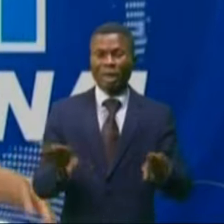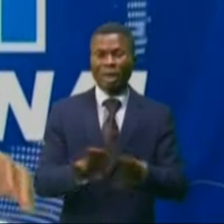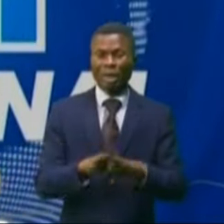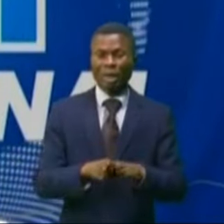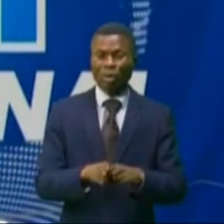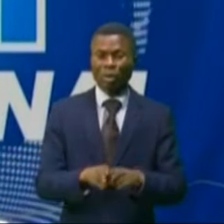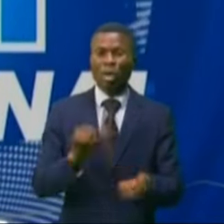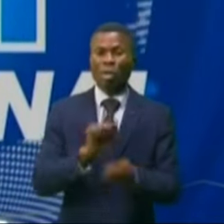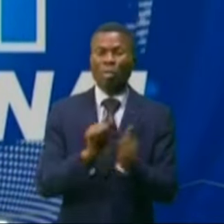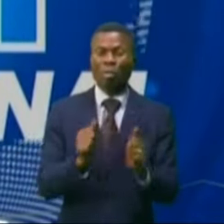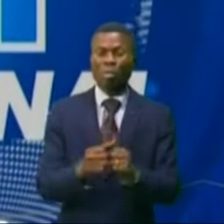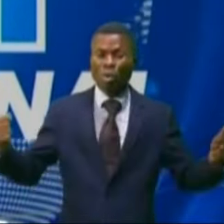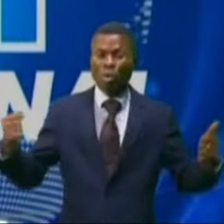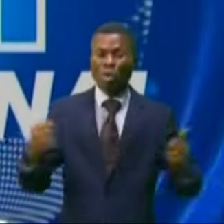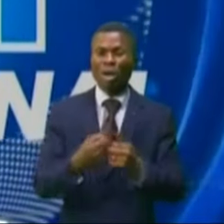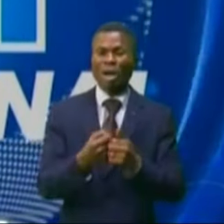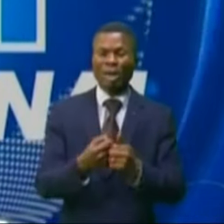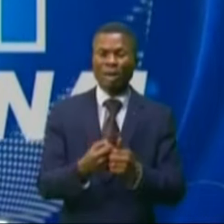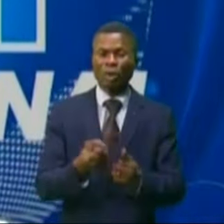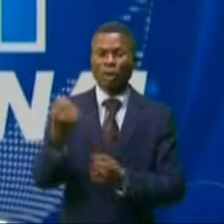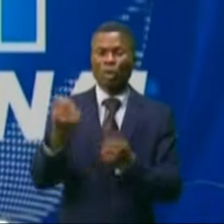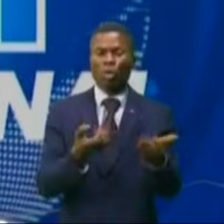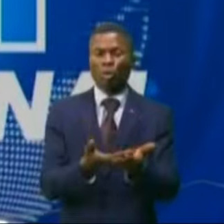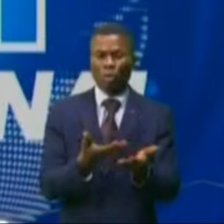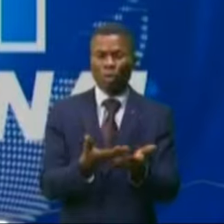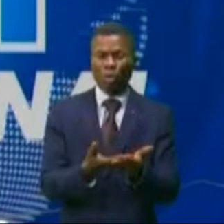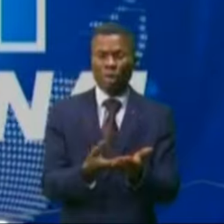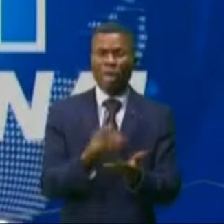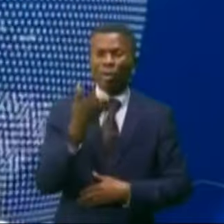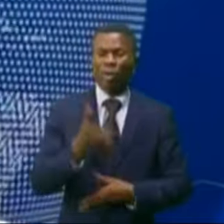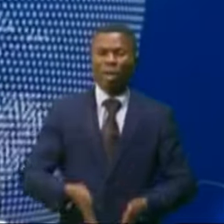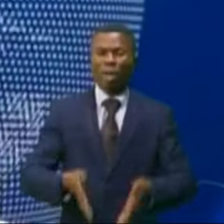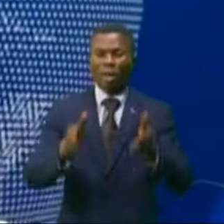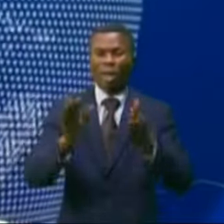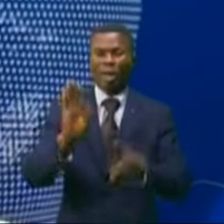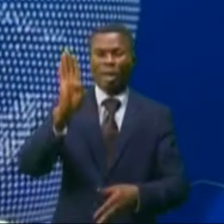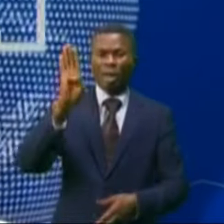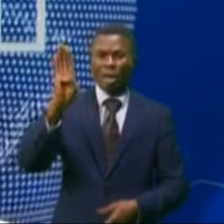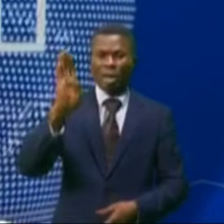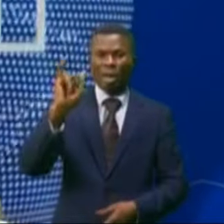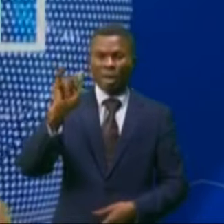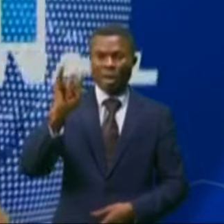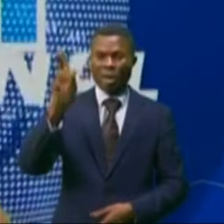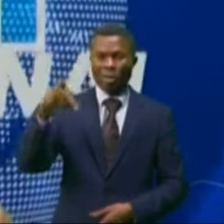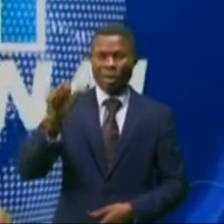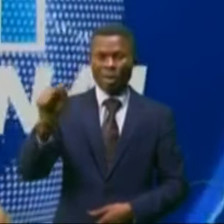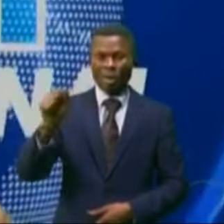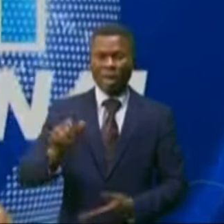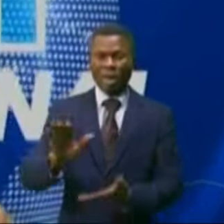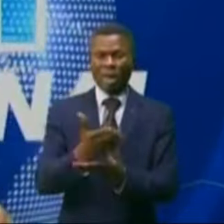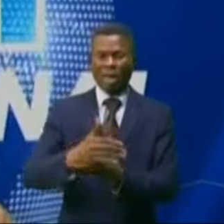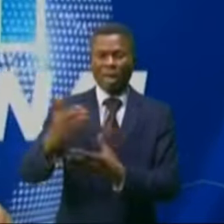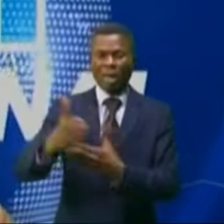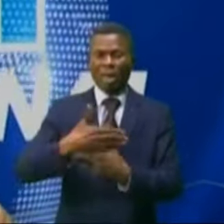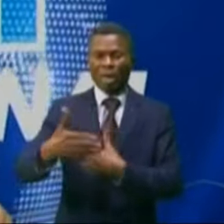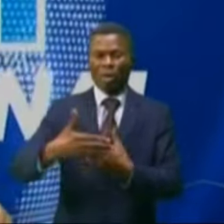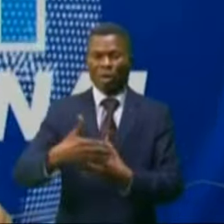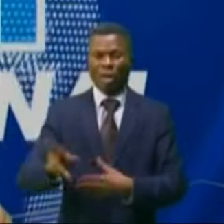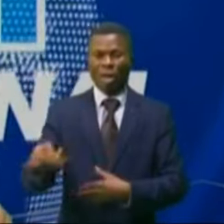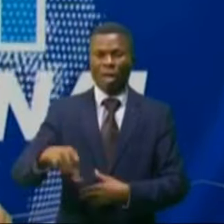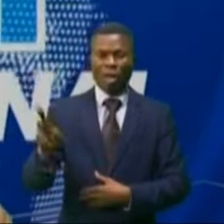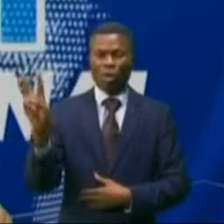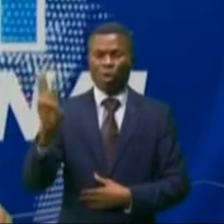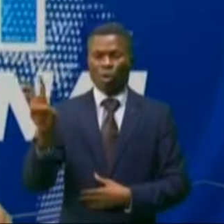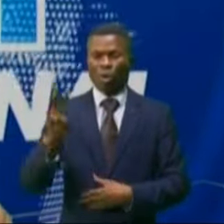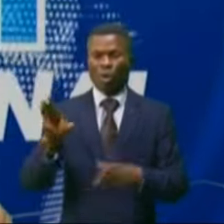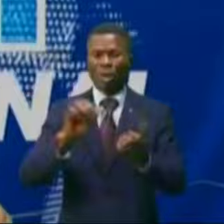de certains accidents de circulation. C'est le cas de la route bypass dans son tronçon compris entre le rond-point Gaba et